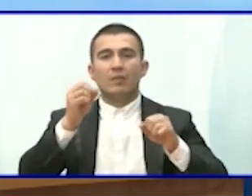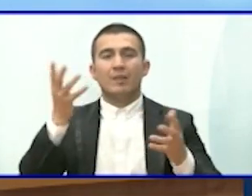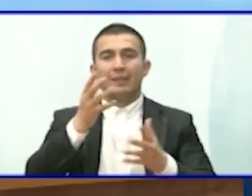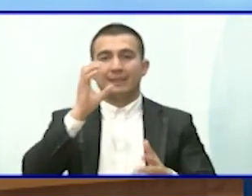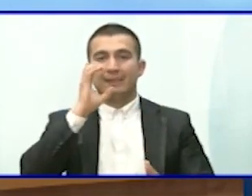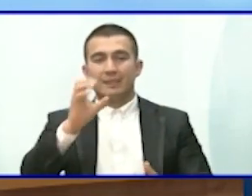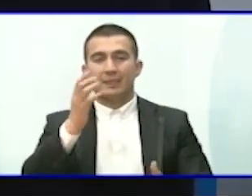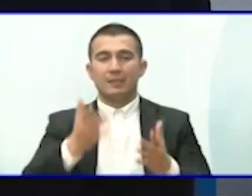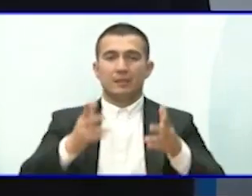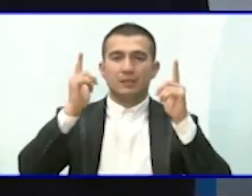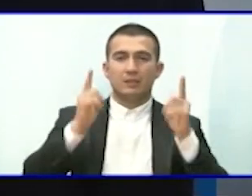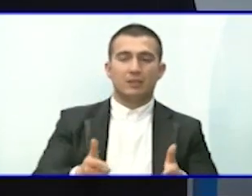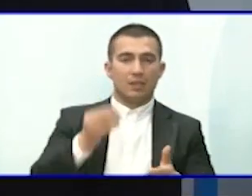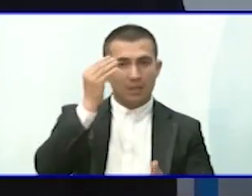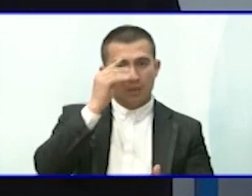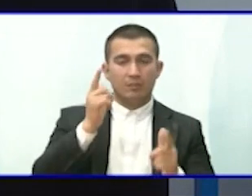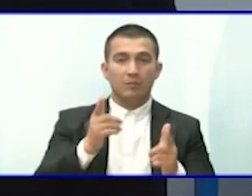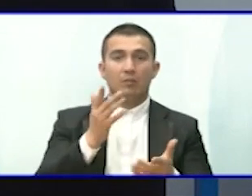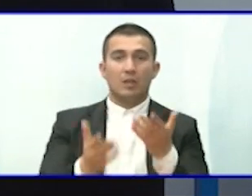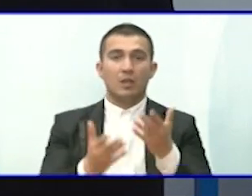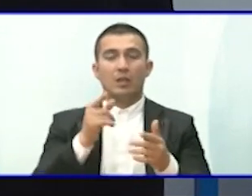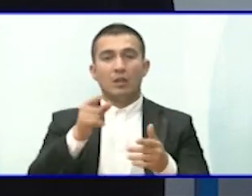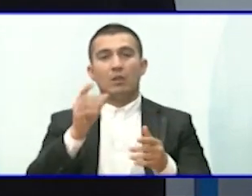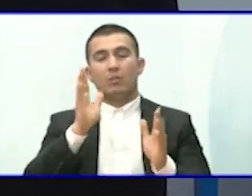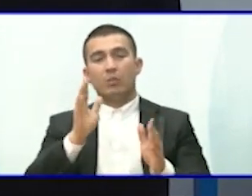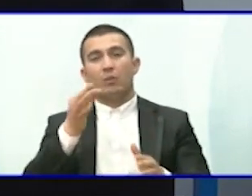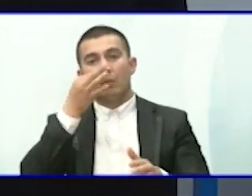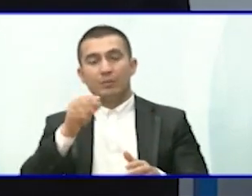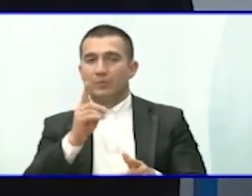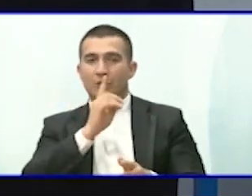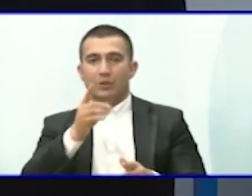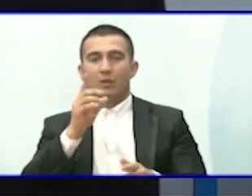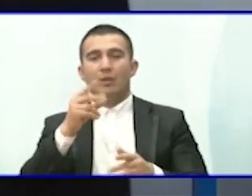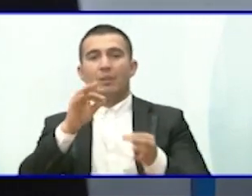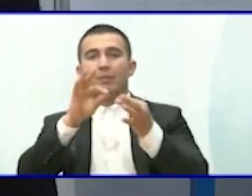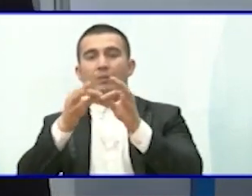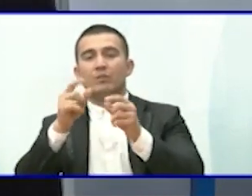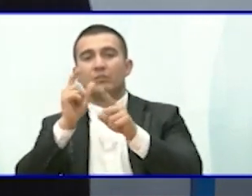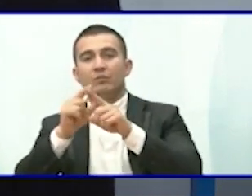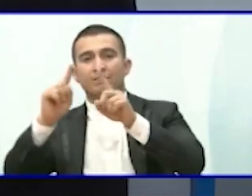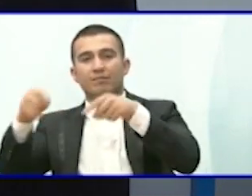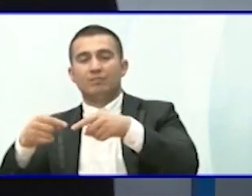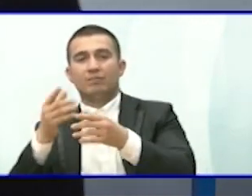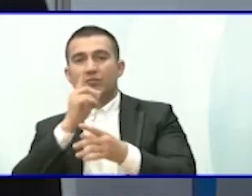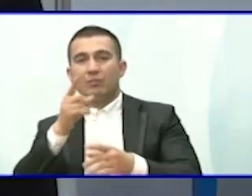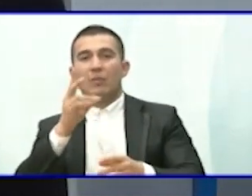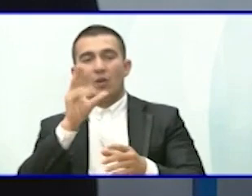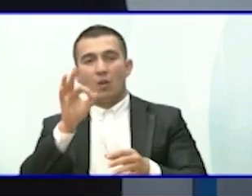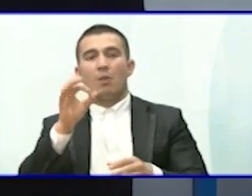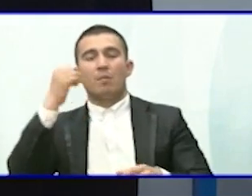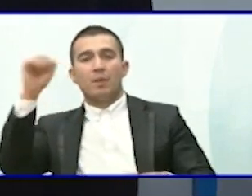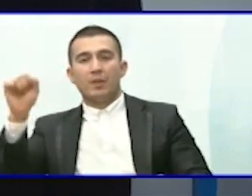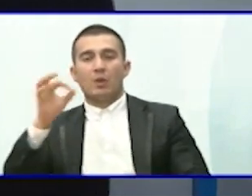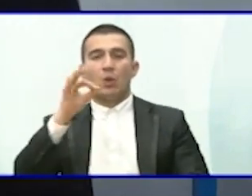согласной буквы то мы употребляем предлог о о победе о